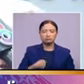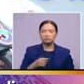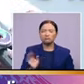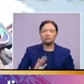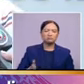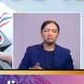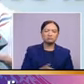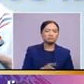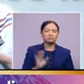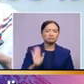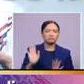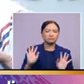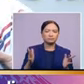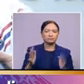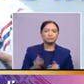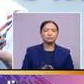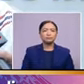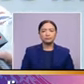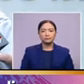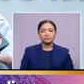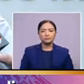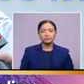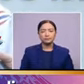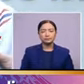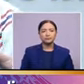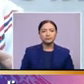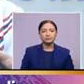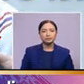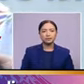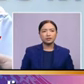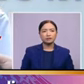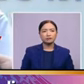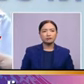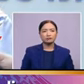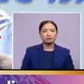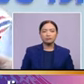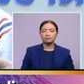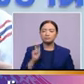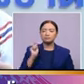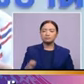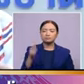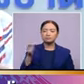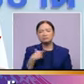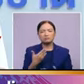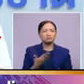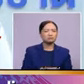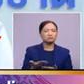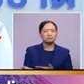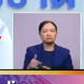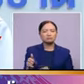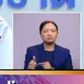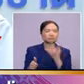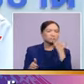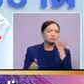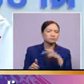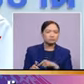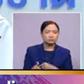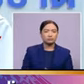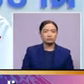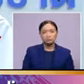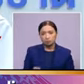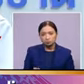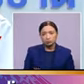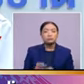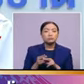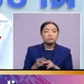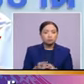ก่อนหน้านี้เรื่องตกปลาในบ่อเพื่อนเนี่ยนะฮะแล้วก็ไม่ได้ตกใครมาด้วยแต่เขามากันเองแล้วคุณไตรลงบอกว่าตัวท่